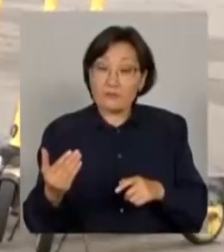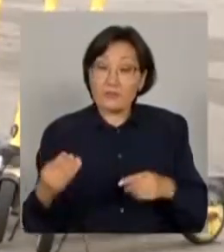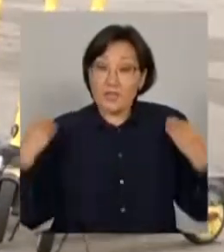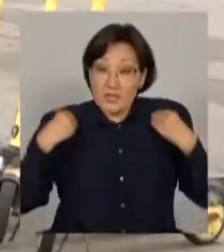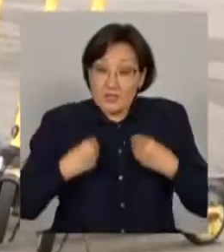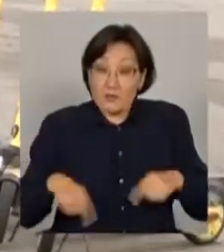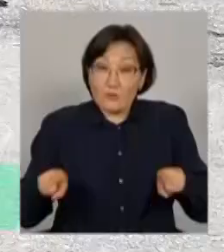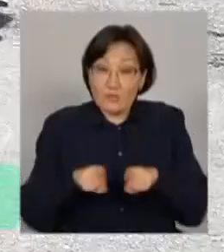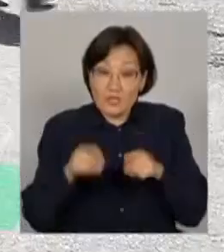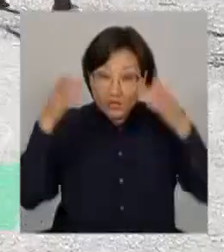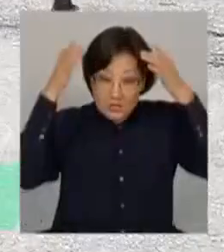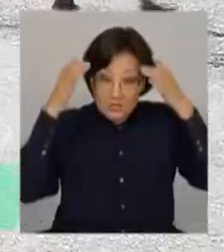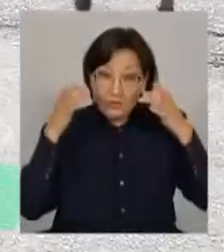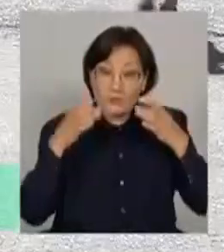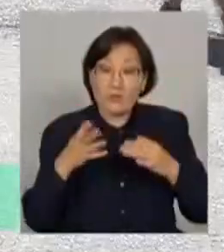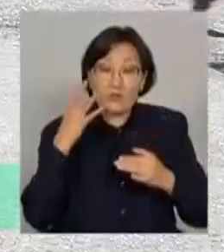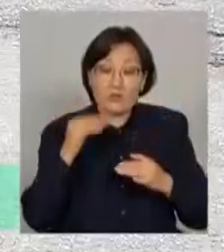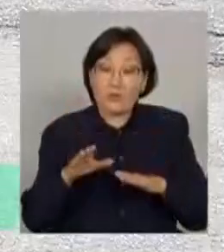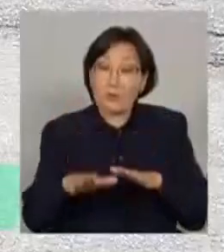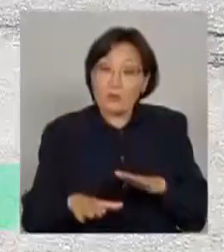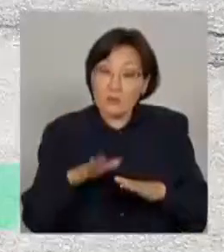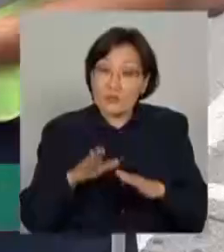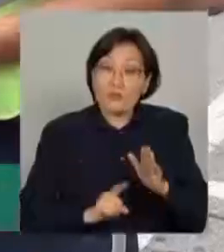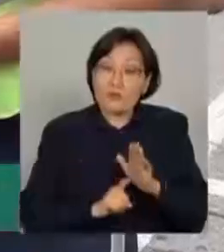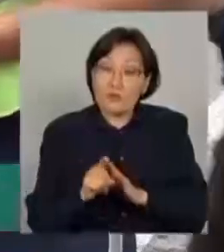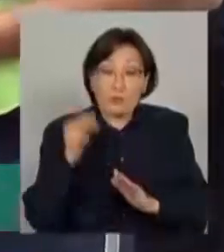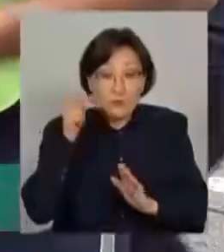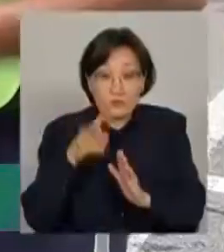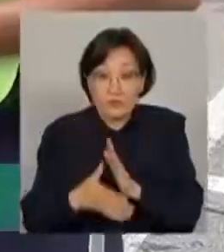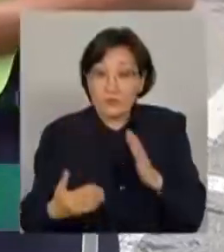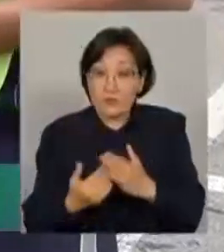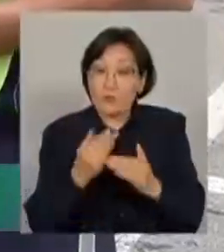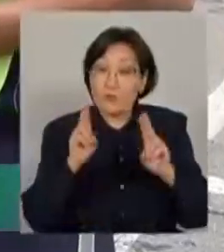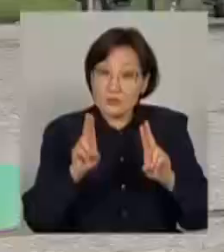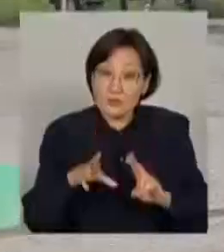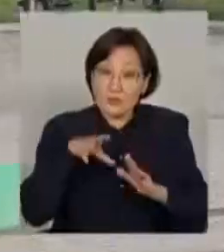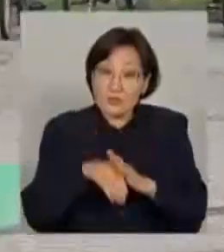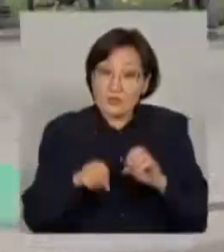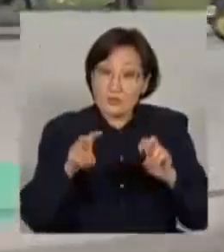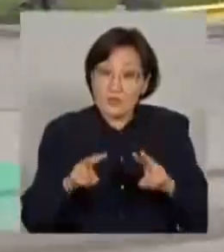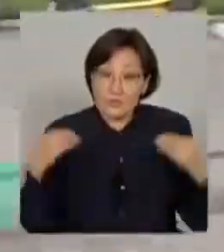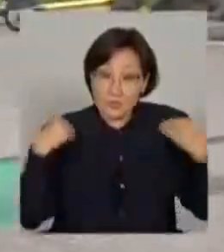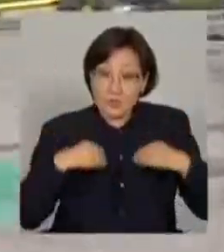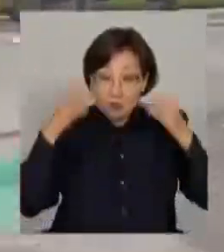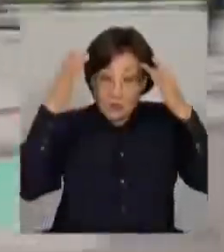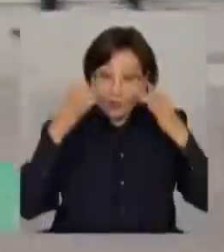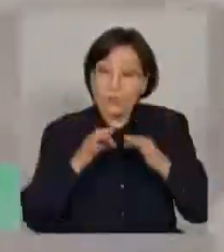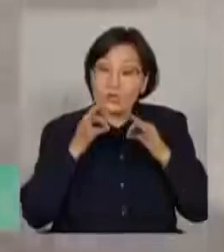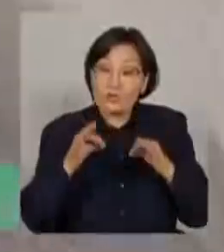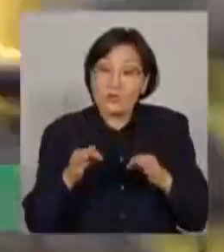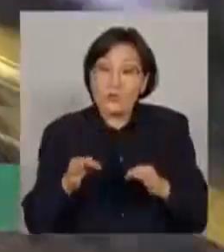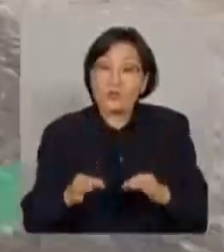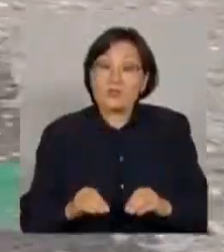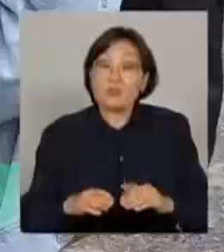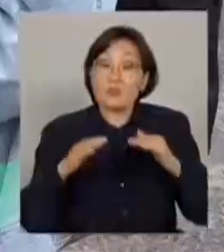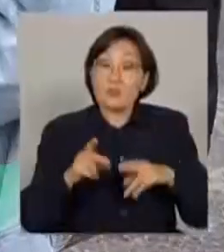одевали вот такие вот шлемы. К слову, алматинские самокатчики приступили к изучению новых правил. А внедрение специальной экипировки, отмечают водители,